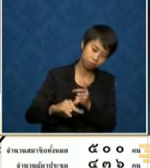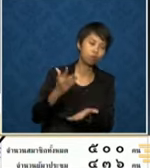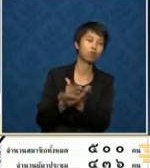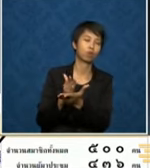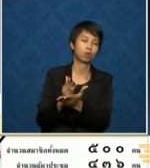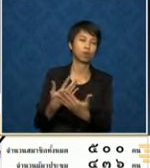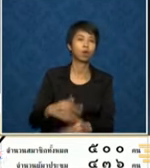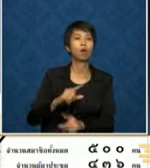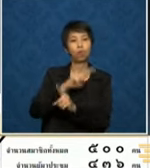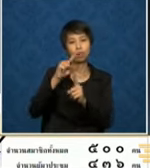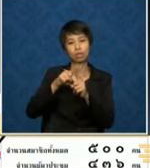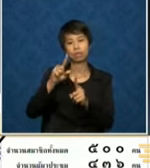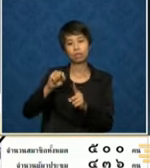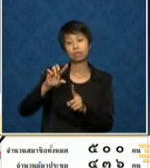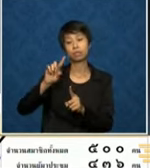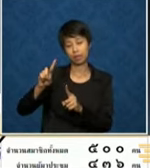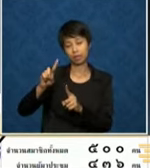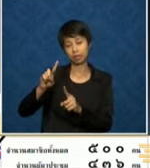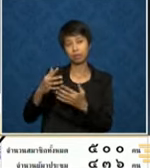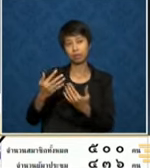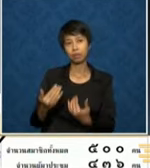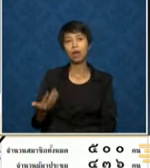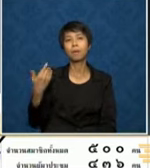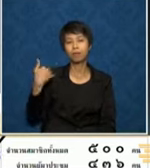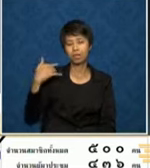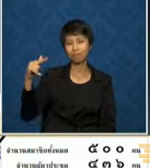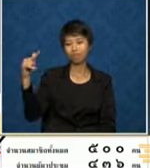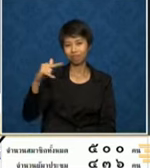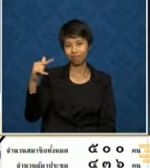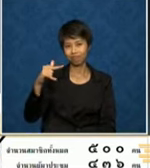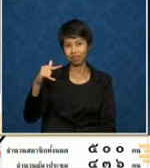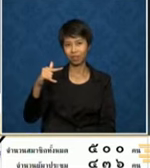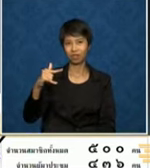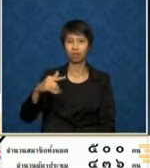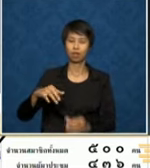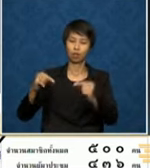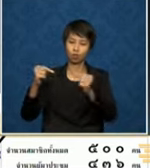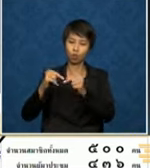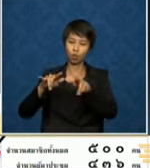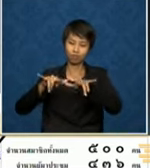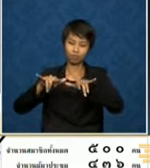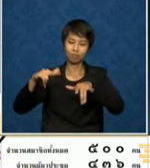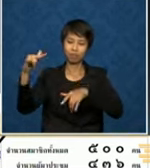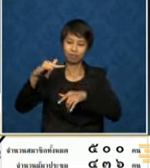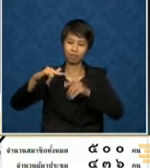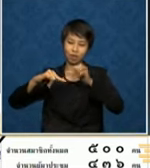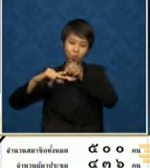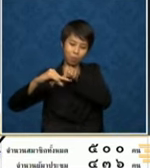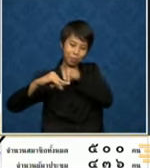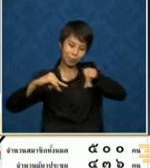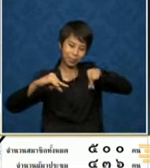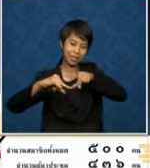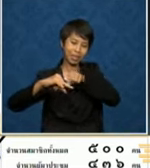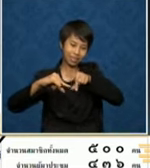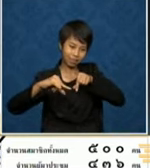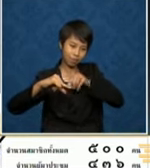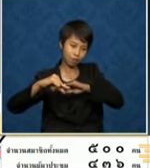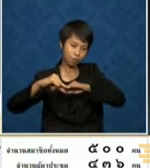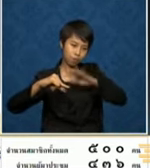คม757ครับ-200แผ่นตัดลมบนของปีกเครื่องบินหลุดลอยครับต้องนำเครื่องบินลง